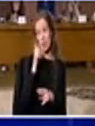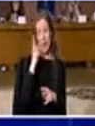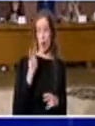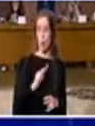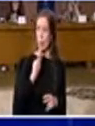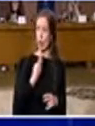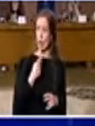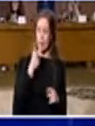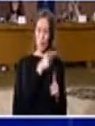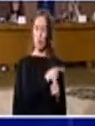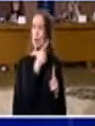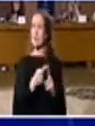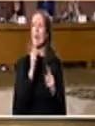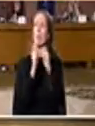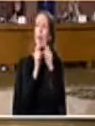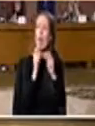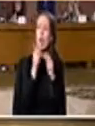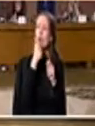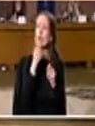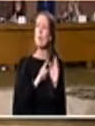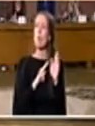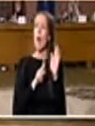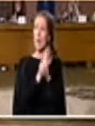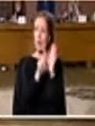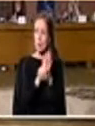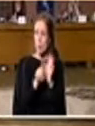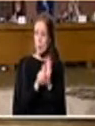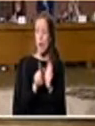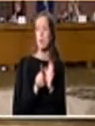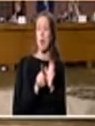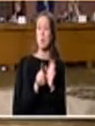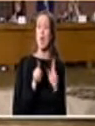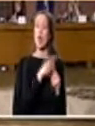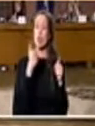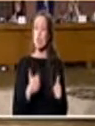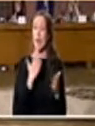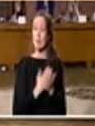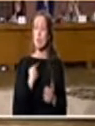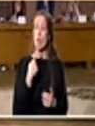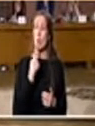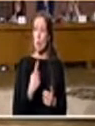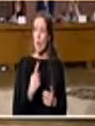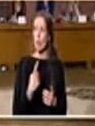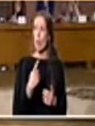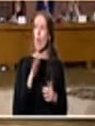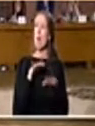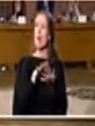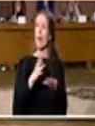pregovarački proces do sada doneo. Imali smo priliku da do sada već bude pomenuta i parada